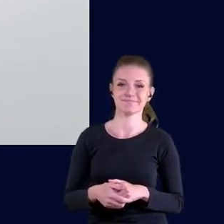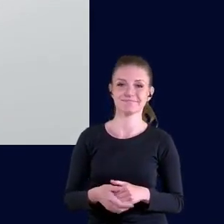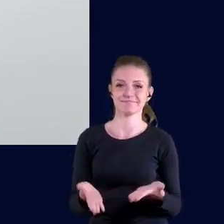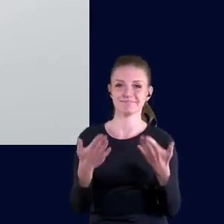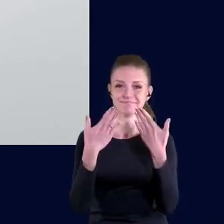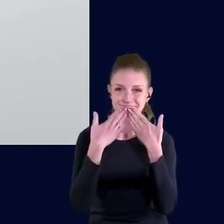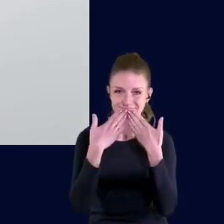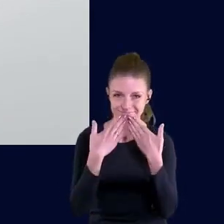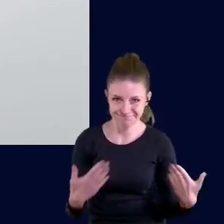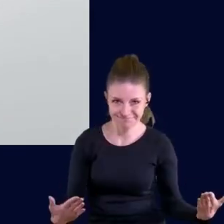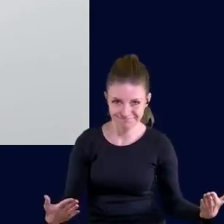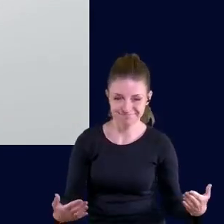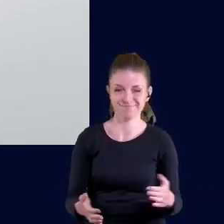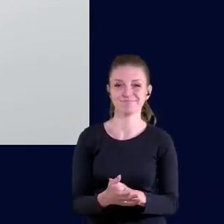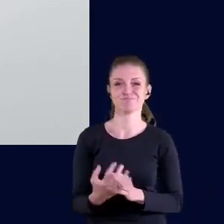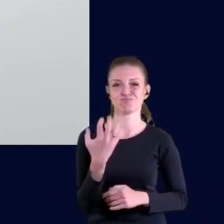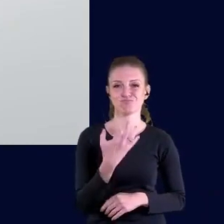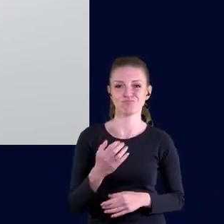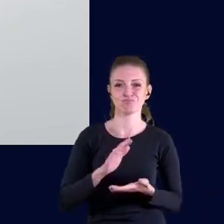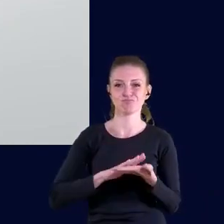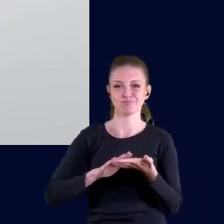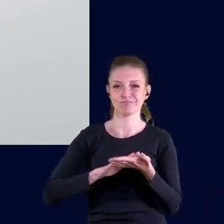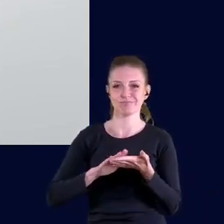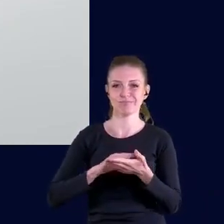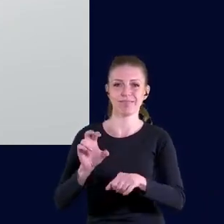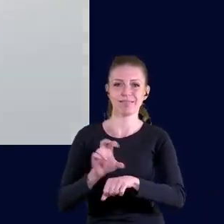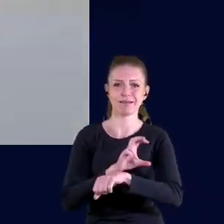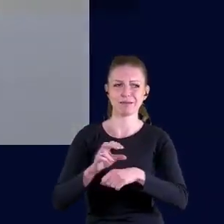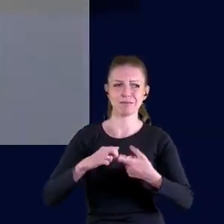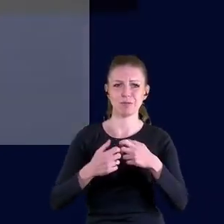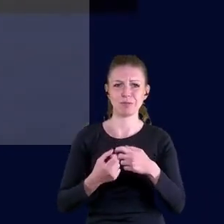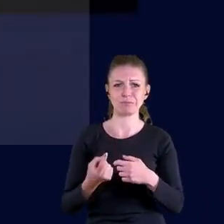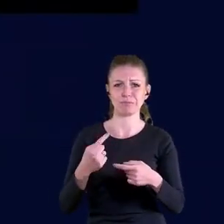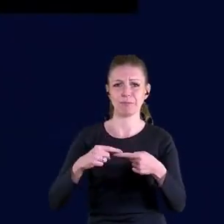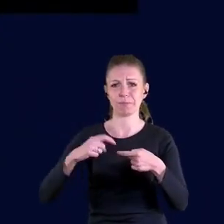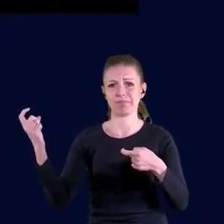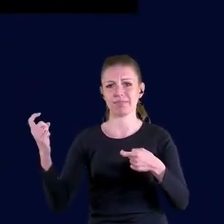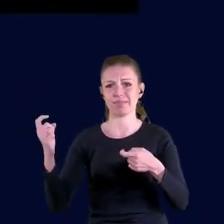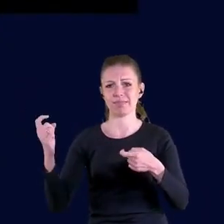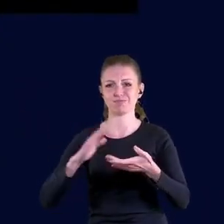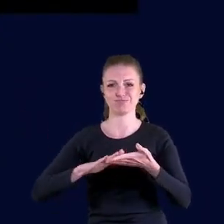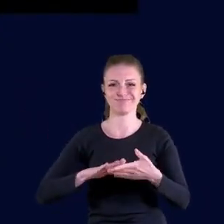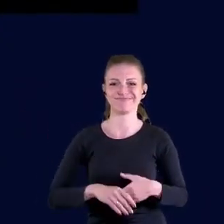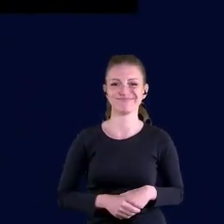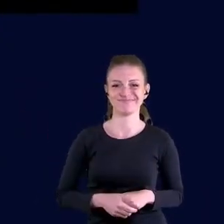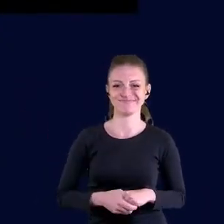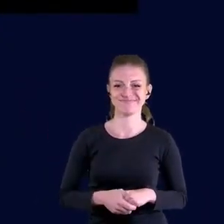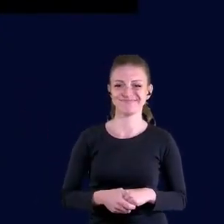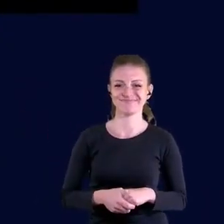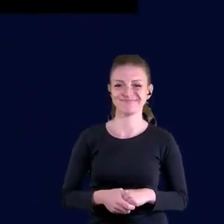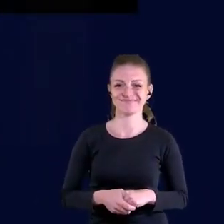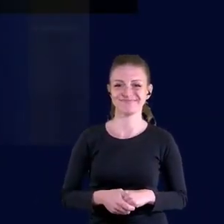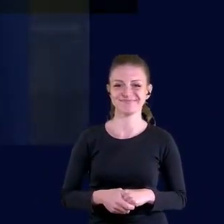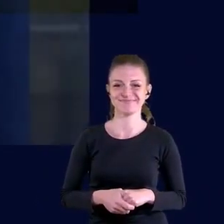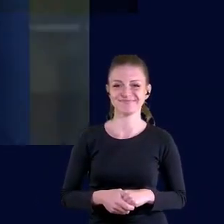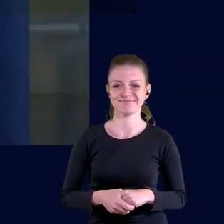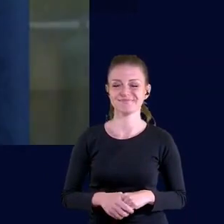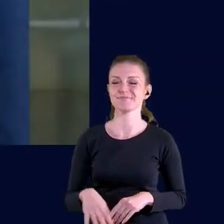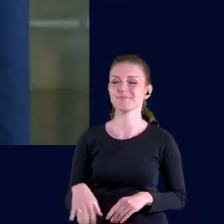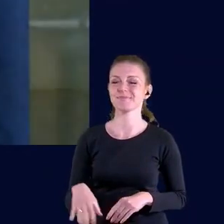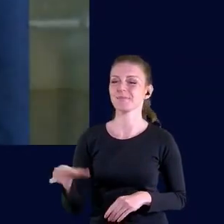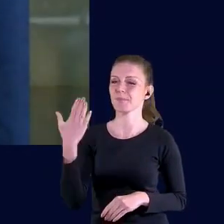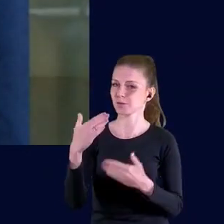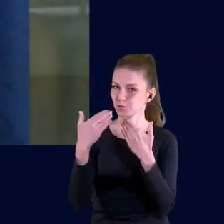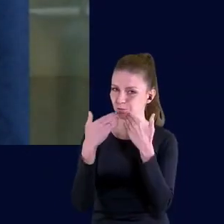Dziękuję bardzo za uwagę problemy techniczne z z psem Bardzo